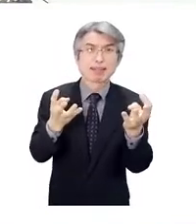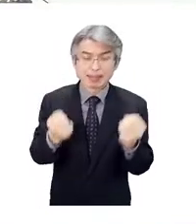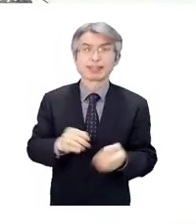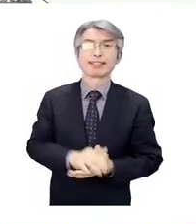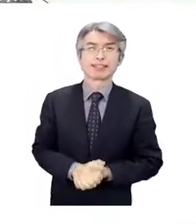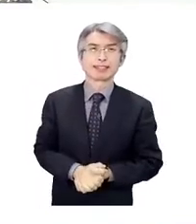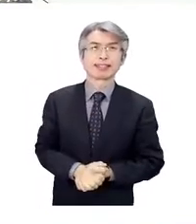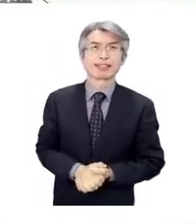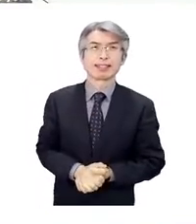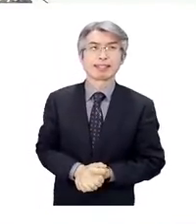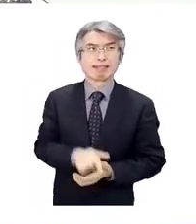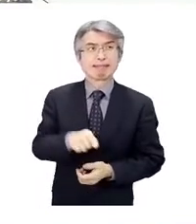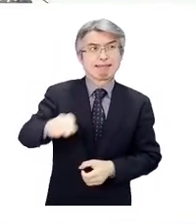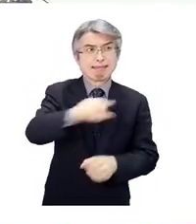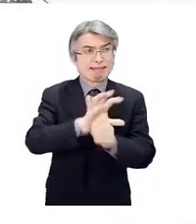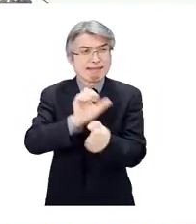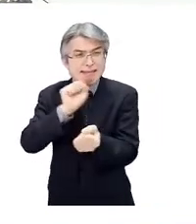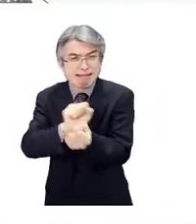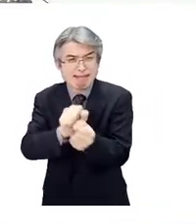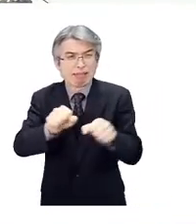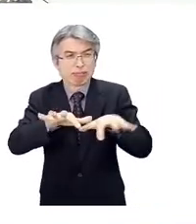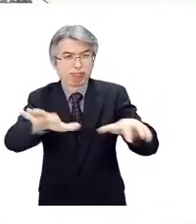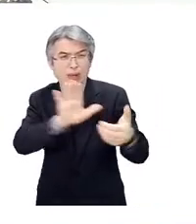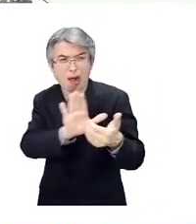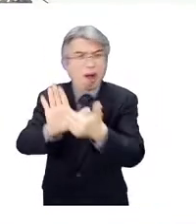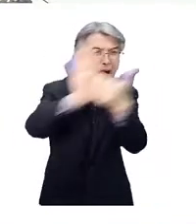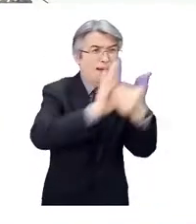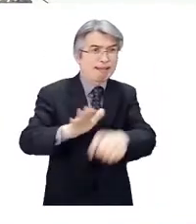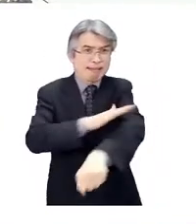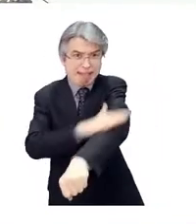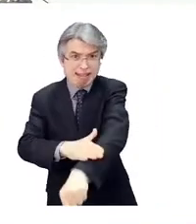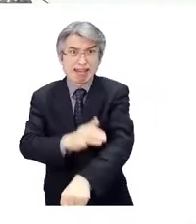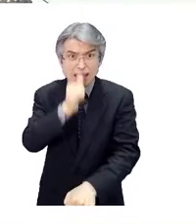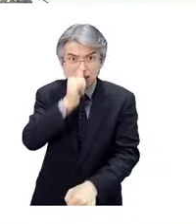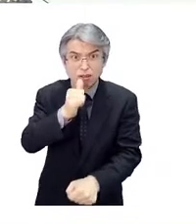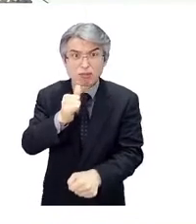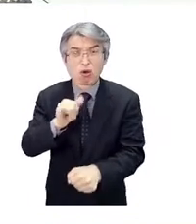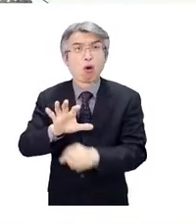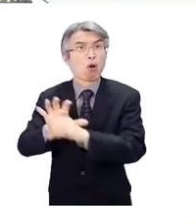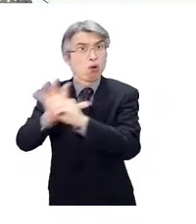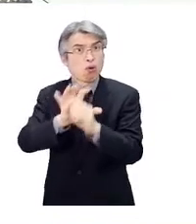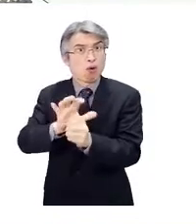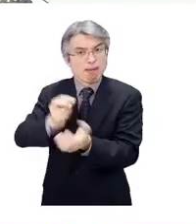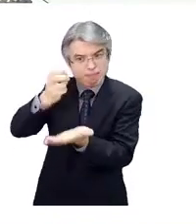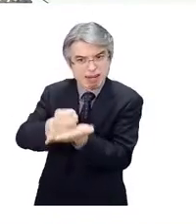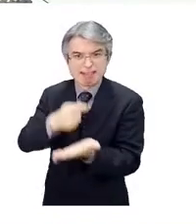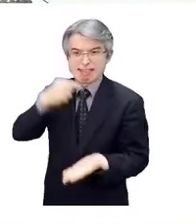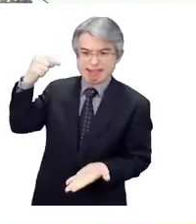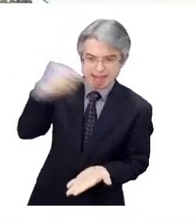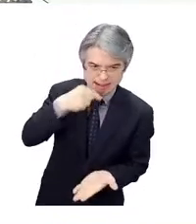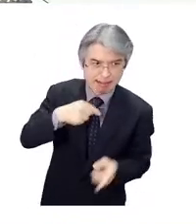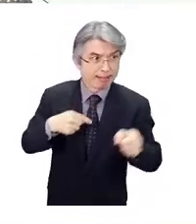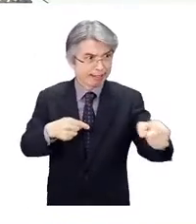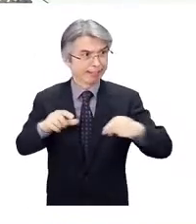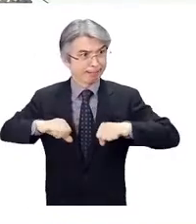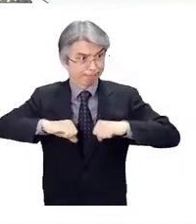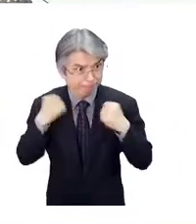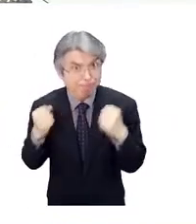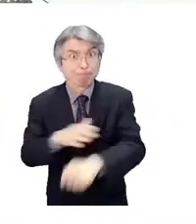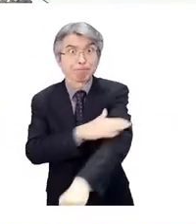공공주도의 방역 시스템을 선제적으로 구축하고자 코로나 대응 지침과 정부 방역 지침을 지속적으로 안내하였고